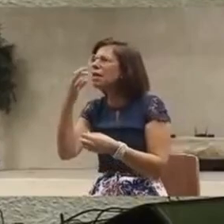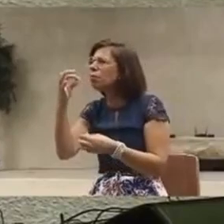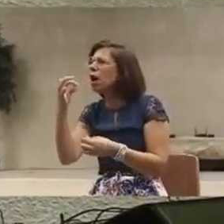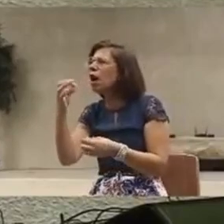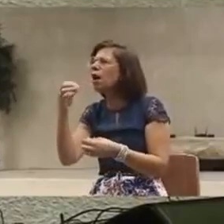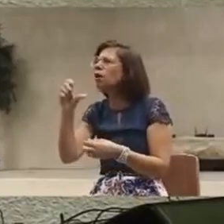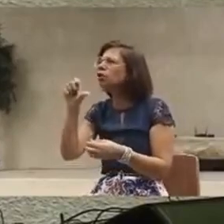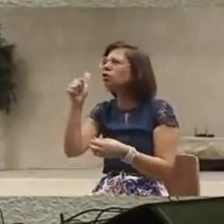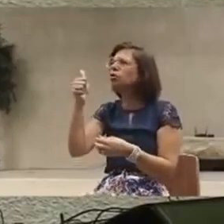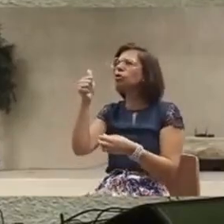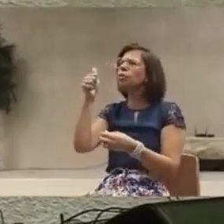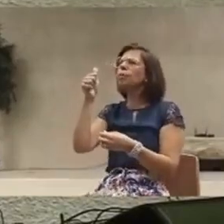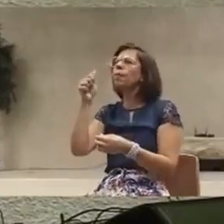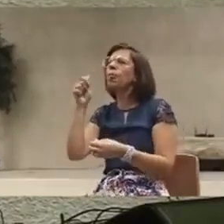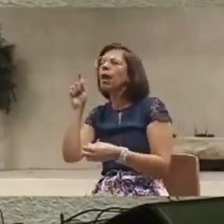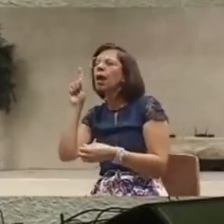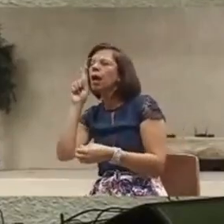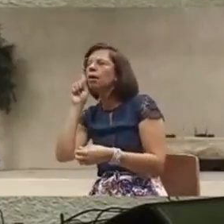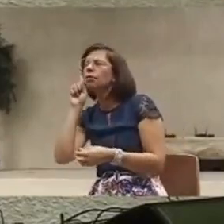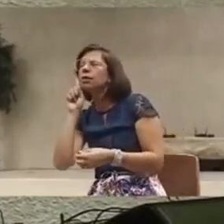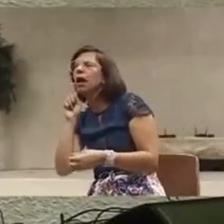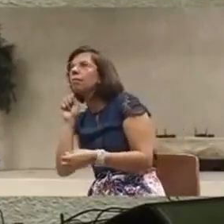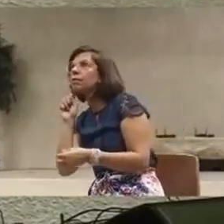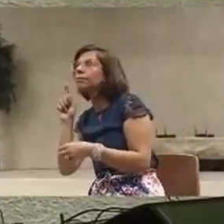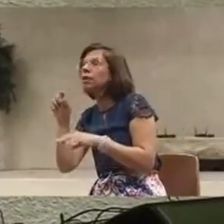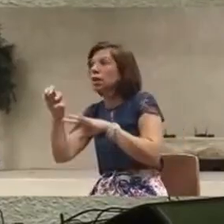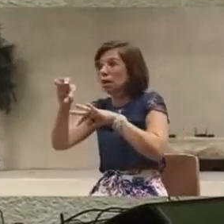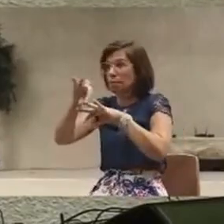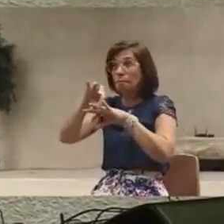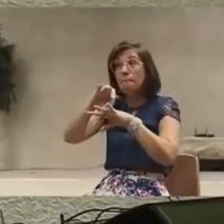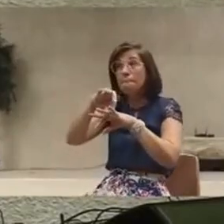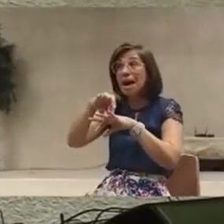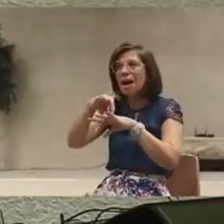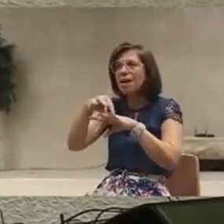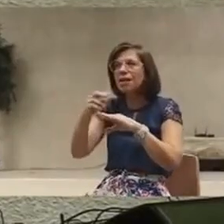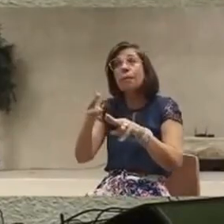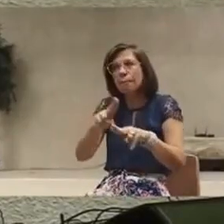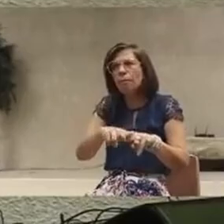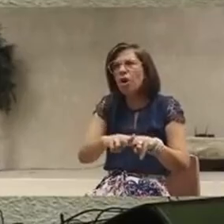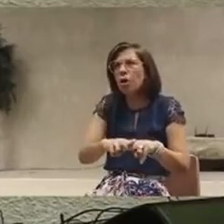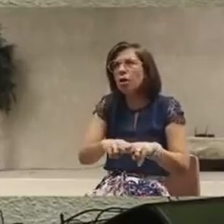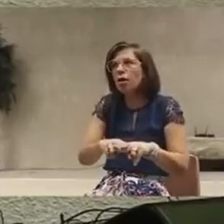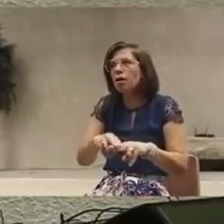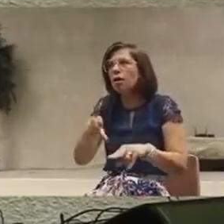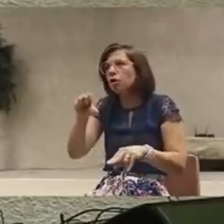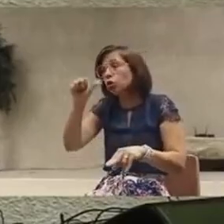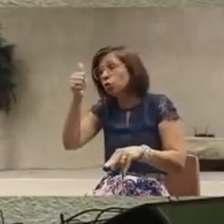elle en parle à personne. Elle est en ce moment chez son fils,